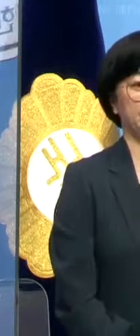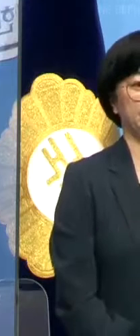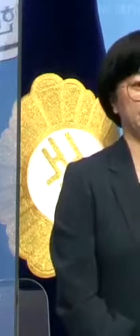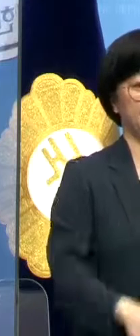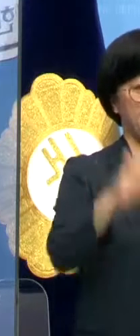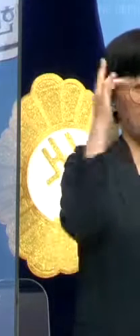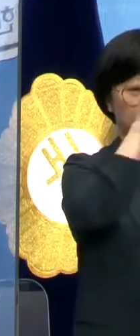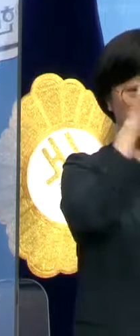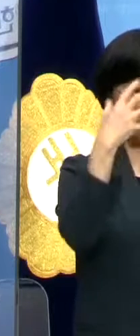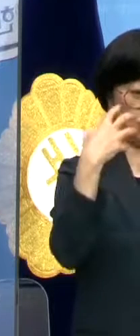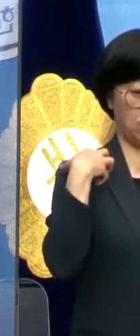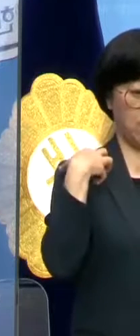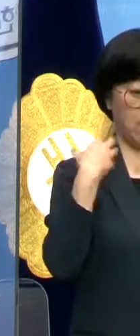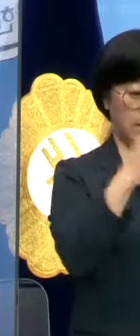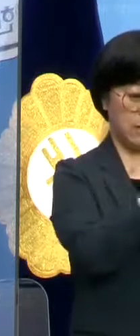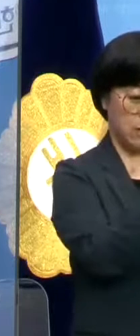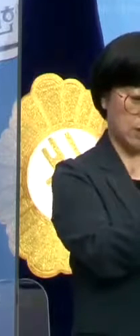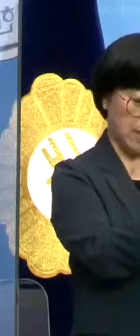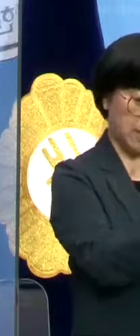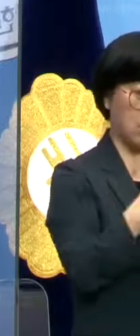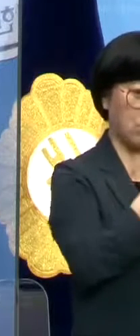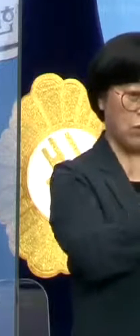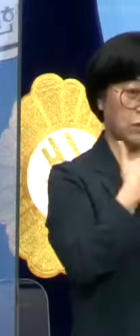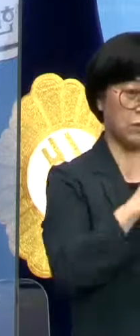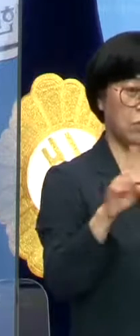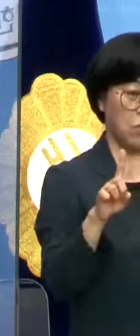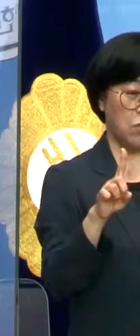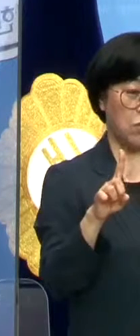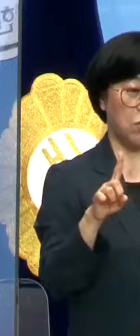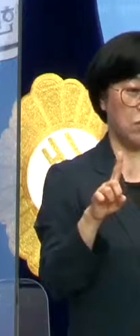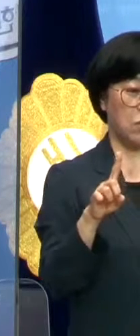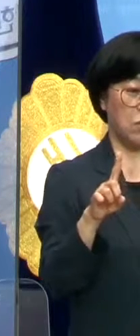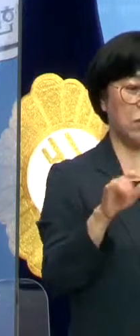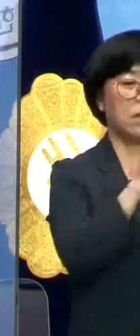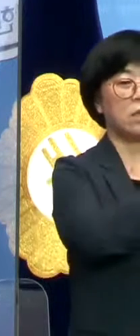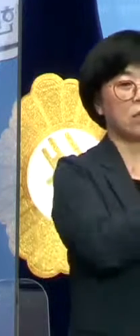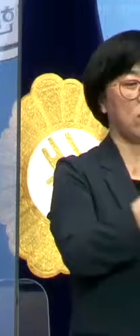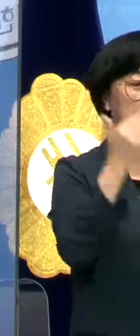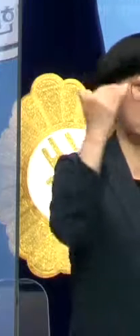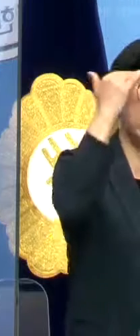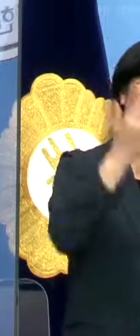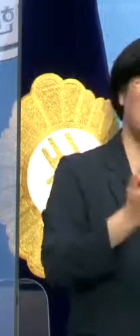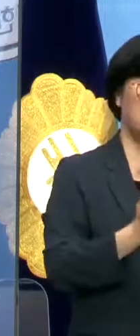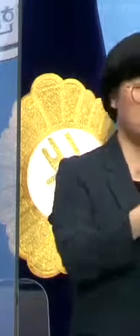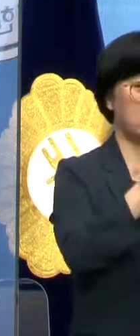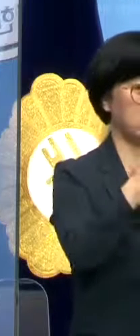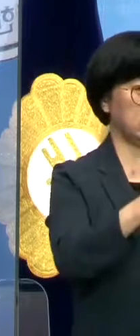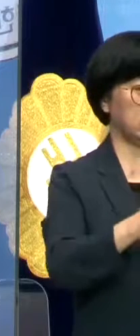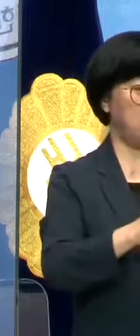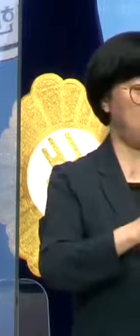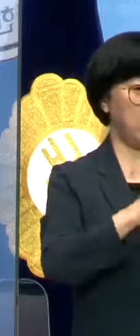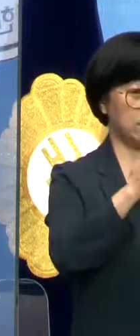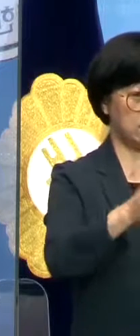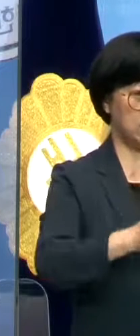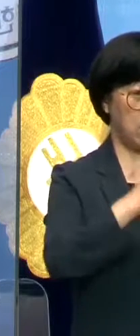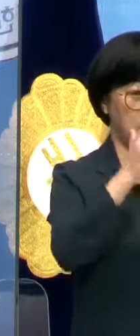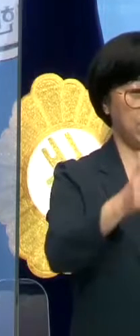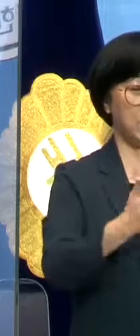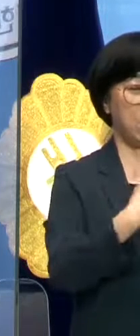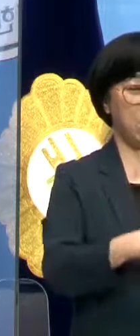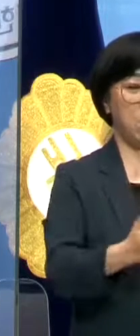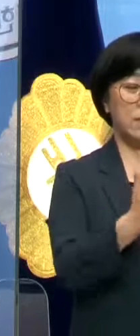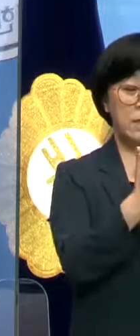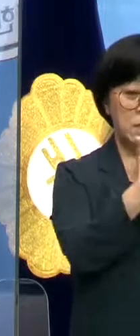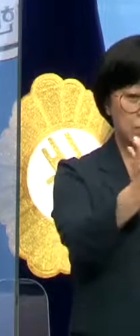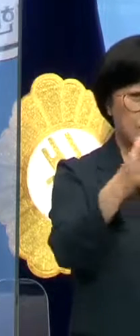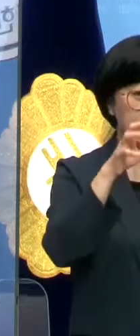그리고 한국 정부와 집권 여당에 도 요구합니다 인권 침해의 수출 사업인 집회 지난 명 장비 수출을 전면